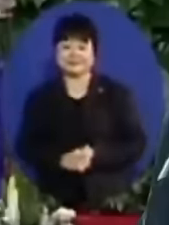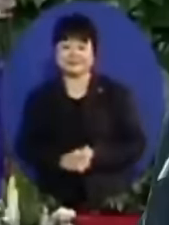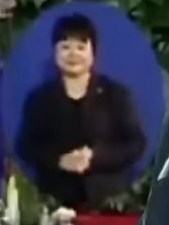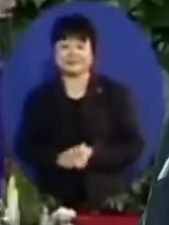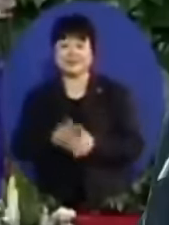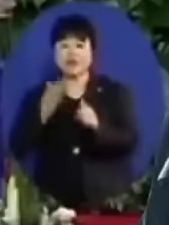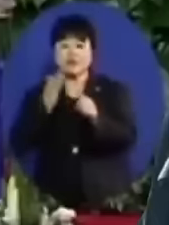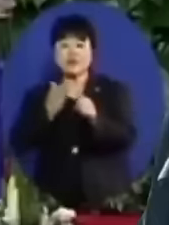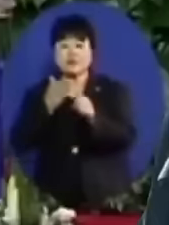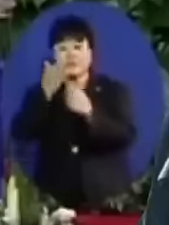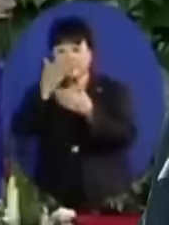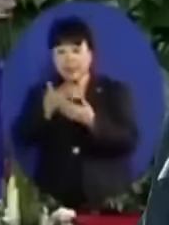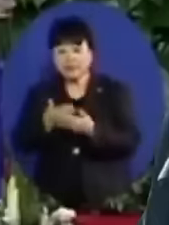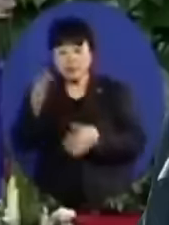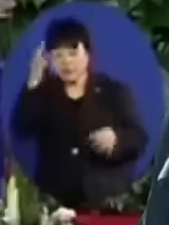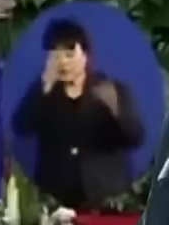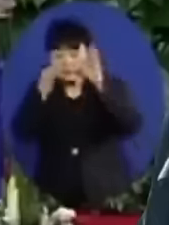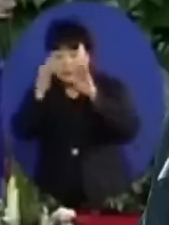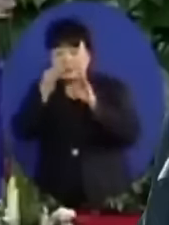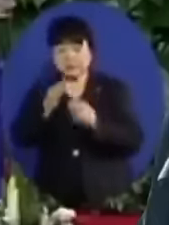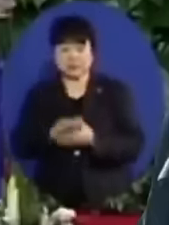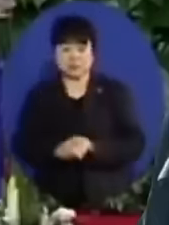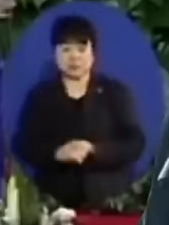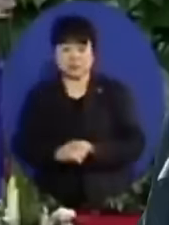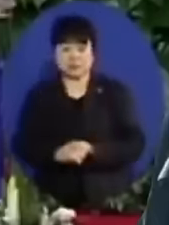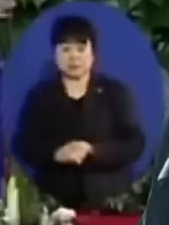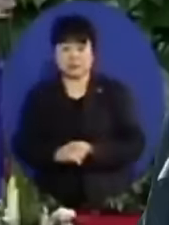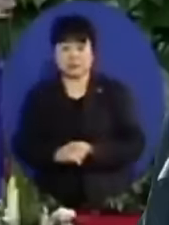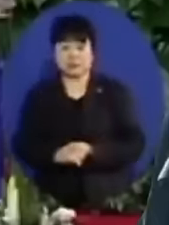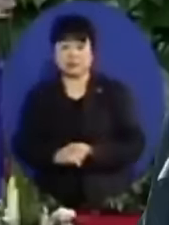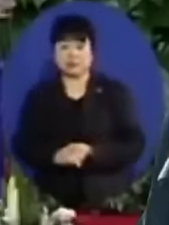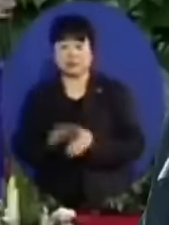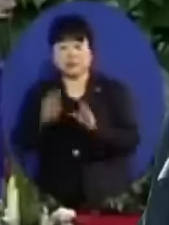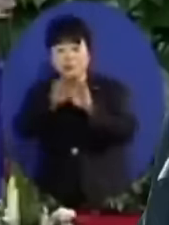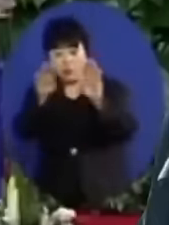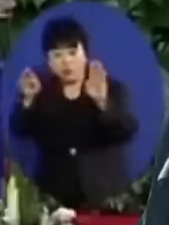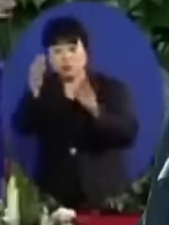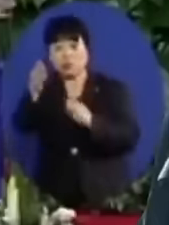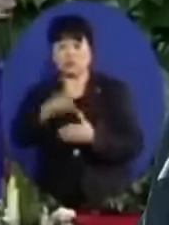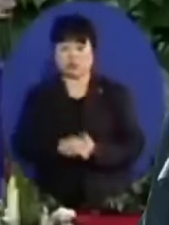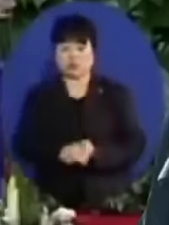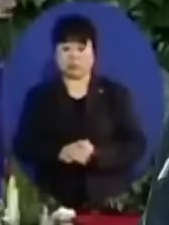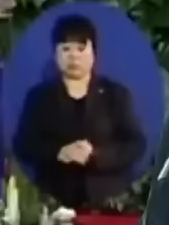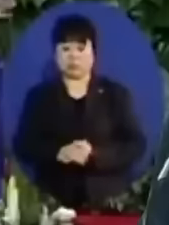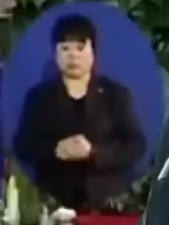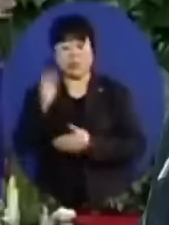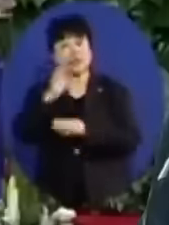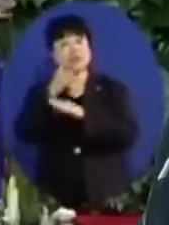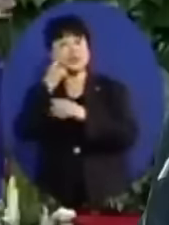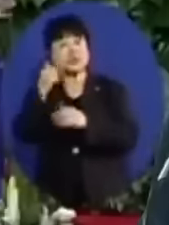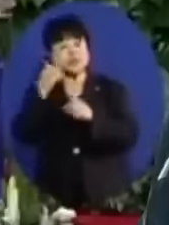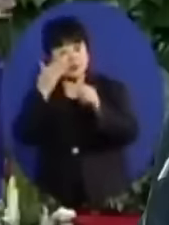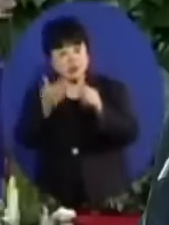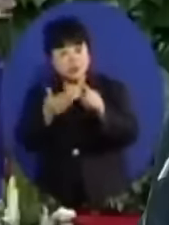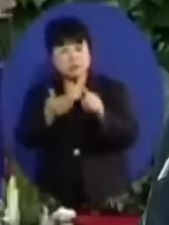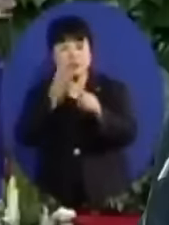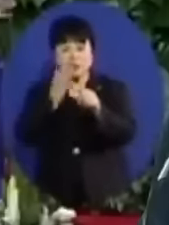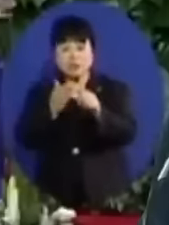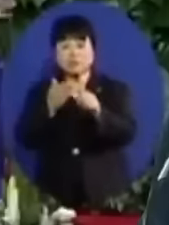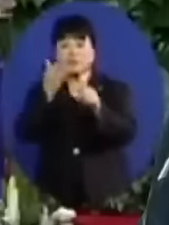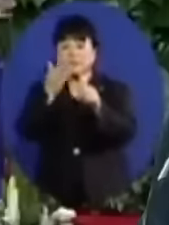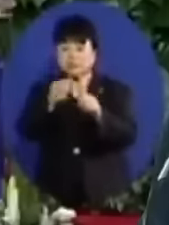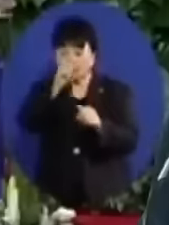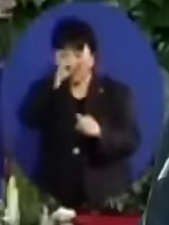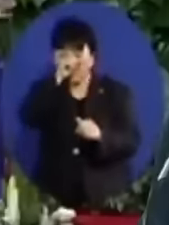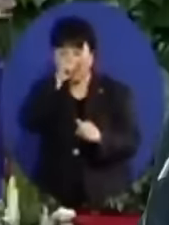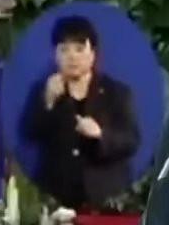구하는 이마다 받을 것이요, 찾는 이가 찾을 것이요, 두드리는 이에게 열릴 것이니라. 하물며 하늘에 계신 너희 아버지께서 구하는 자에게 좋은